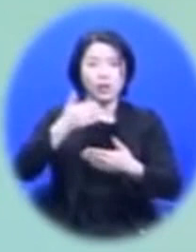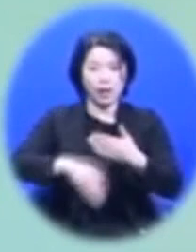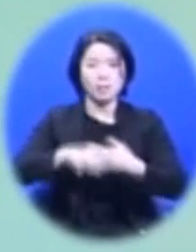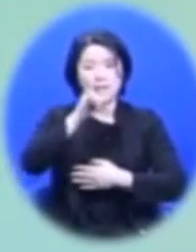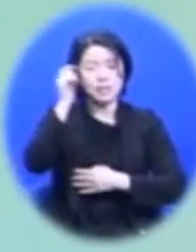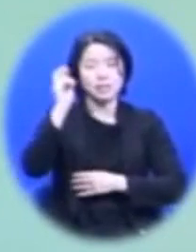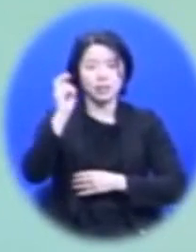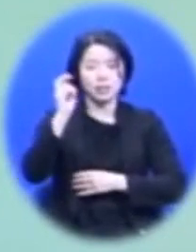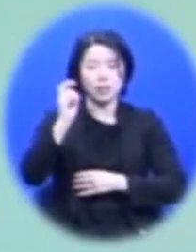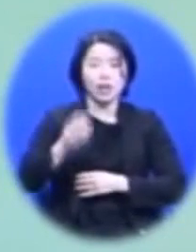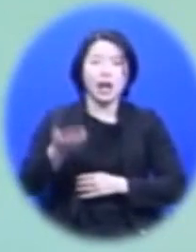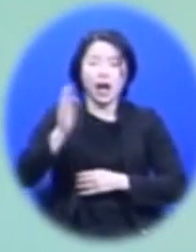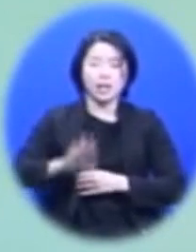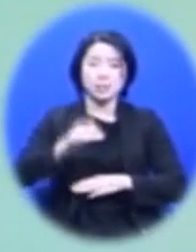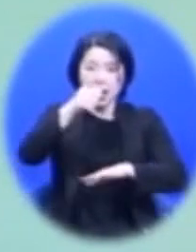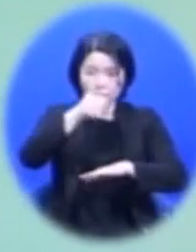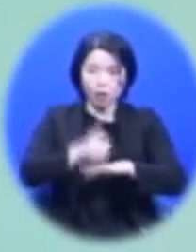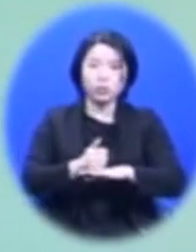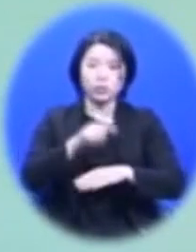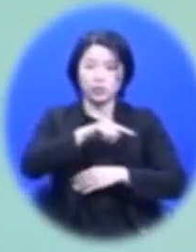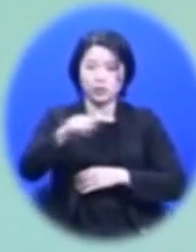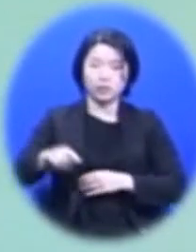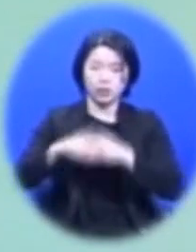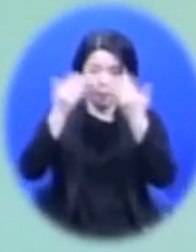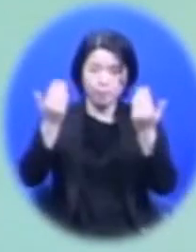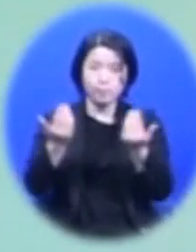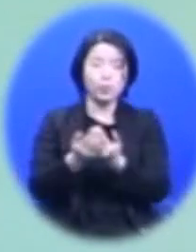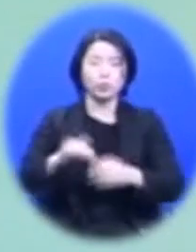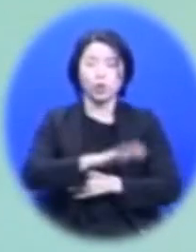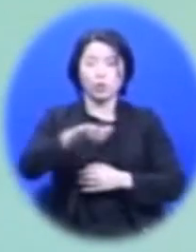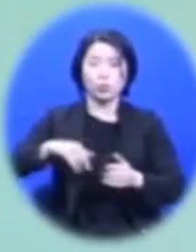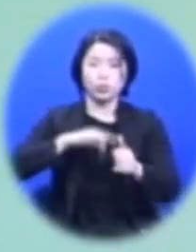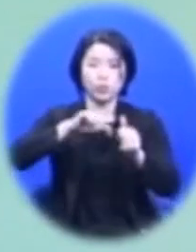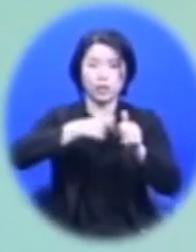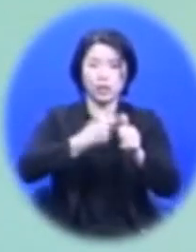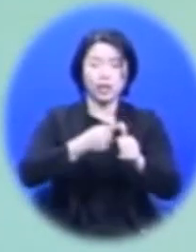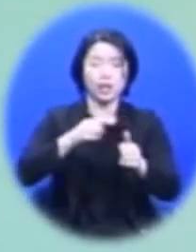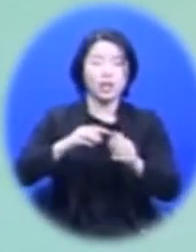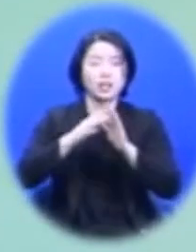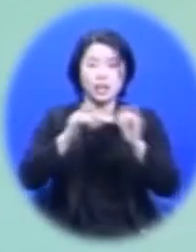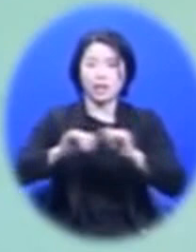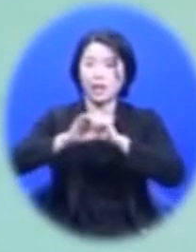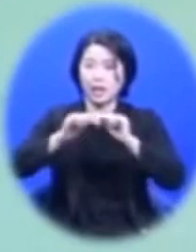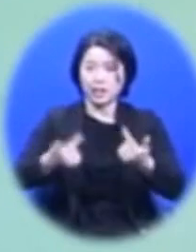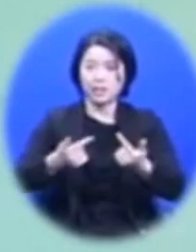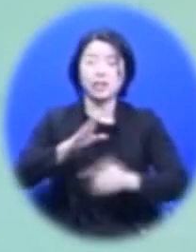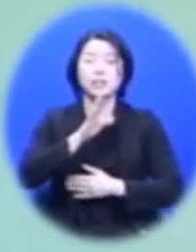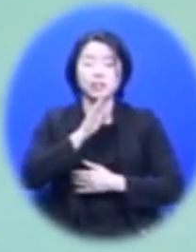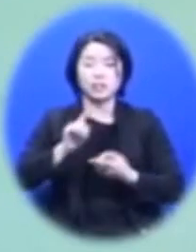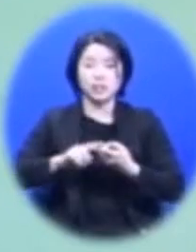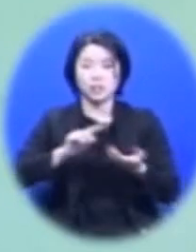것입니다. 그러나 결국에는 그들은 모두 우리에게 속한 자들이 아니라는 사실이 드러나게